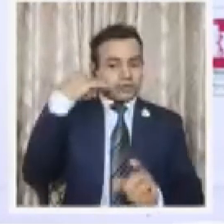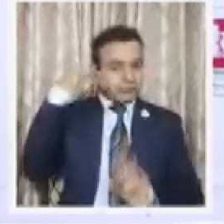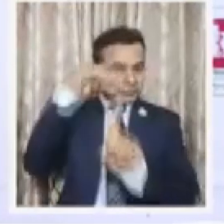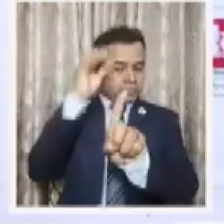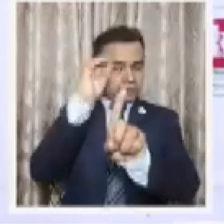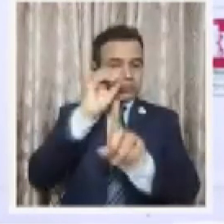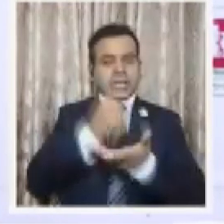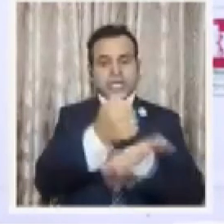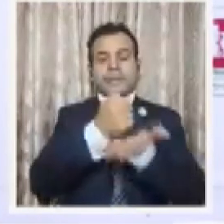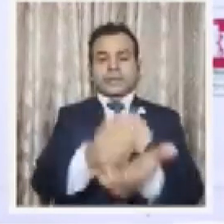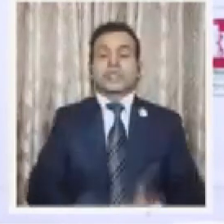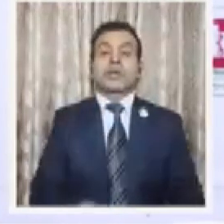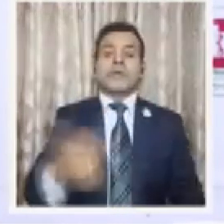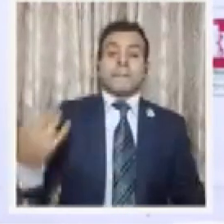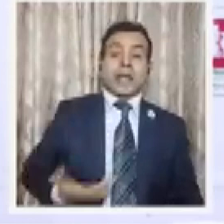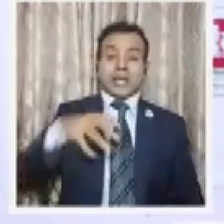1,39,042 জন।